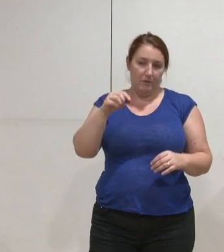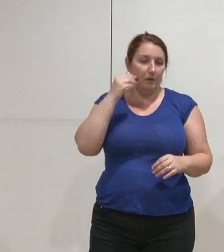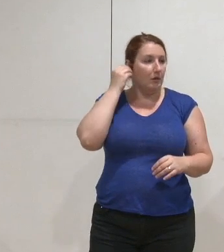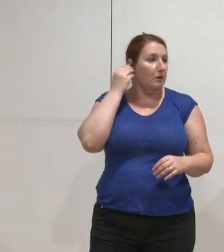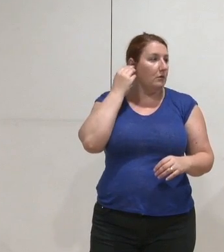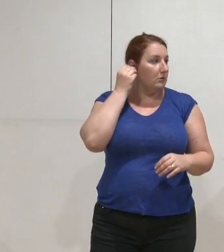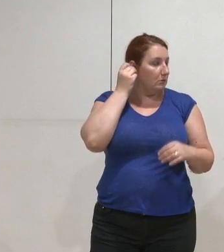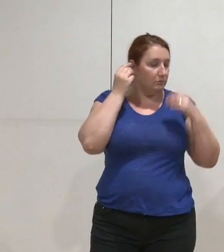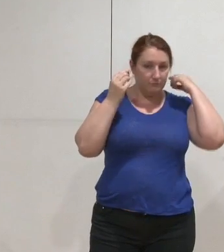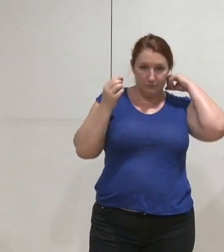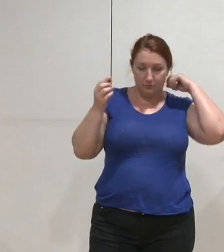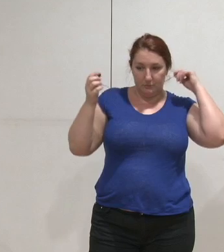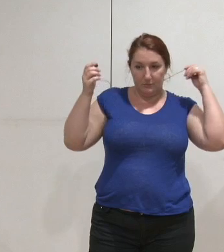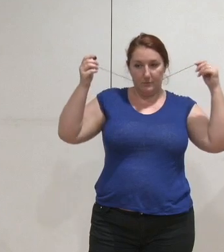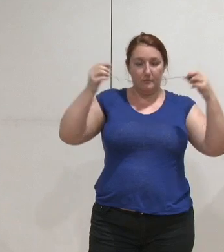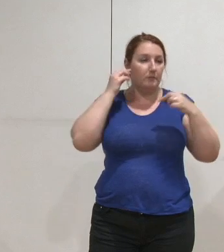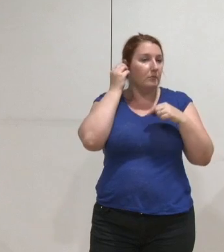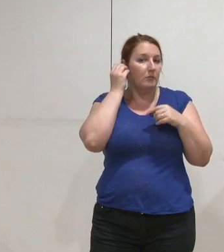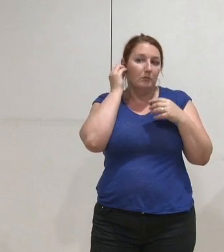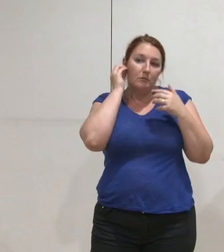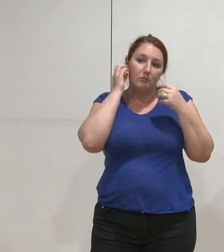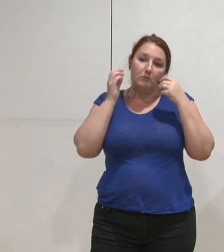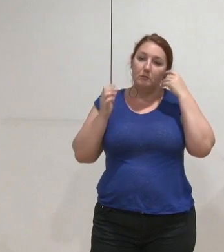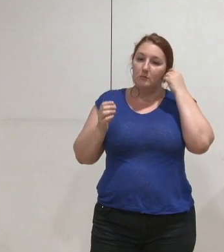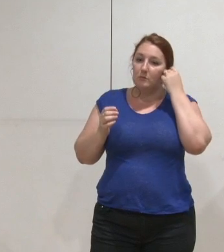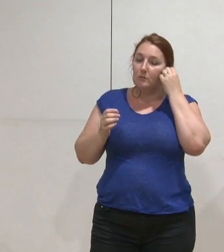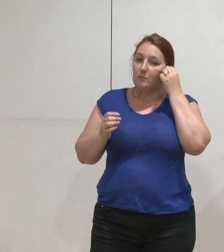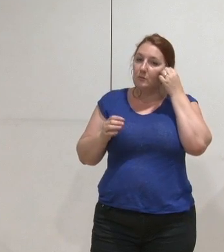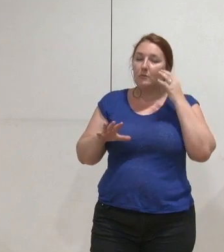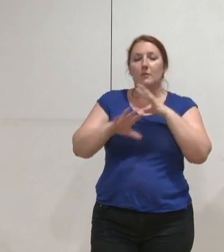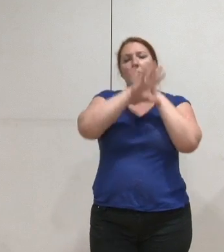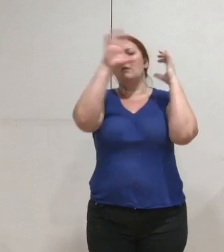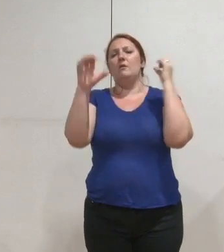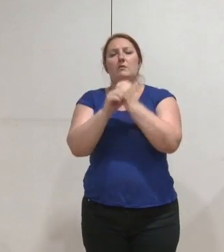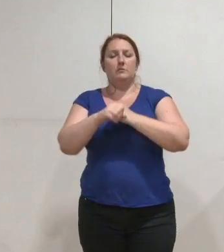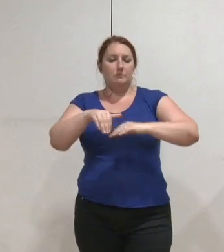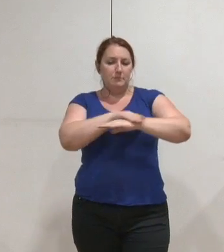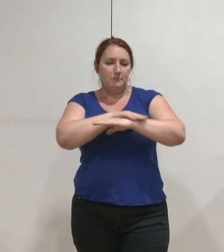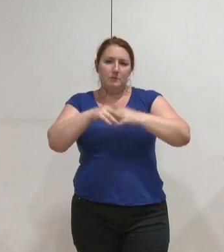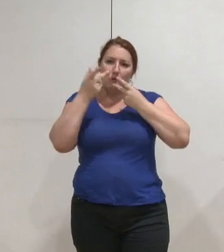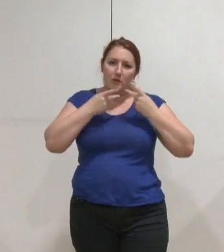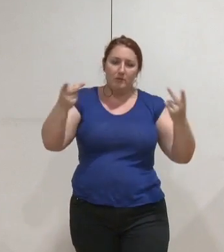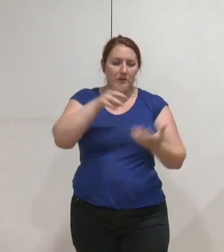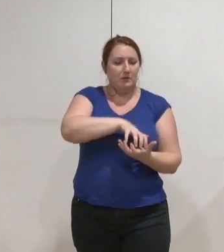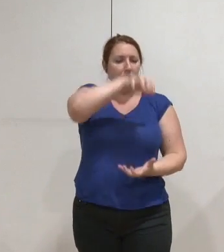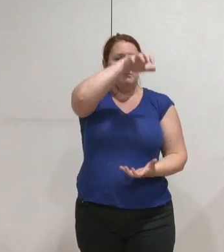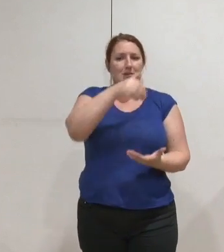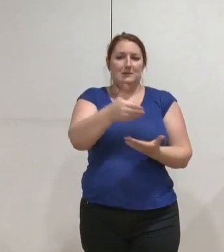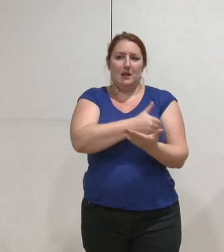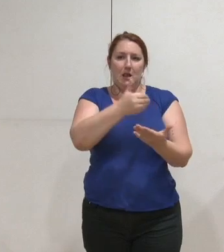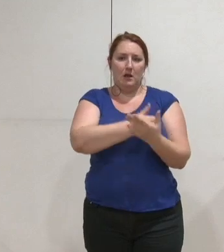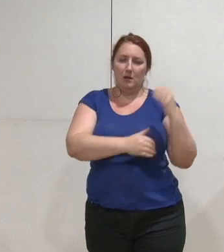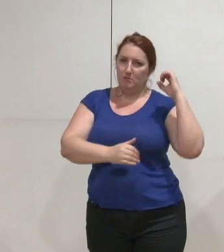l'ensemble je crois de notre politique nous avons annoncé que nous maintiendrions la masse salariale à zéro vous savez